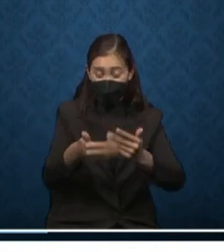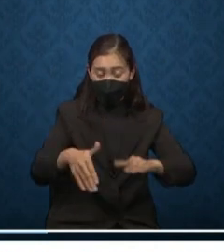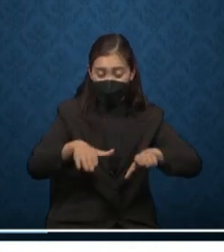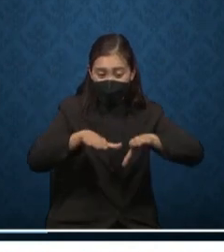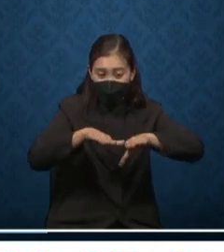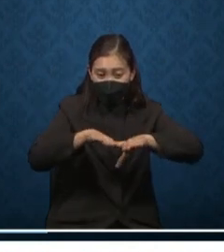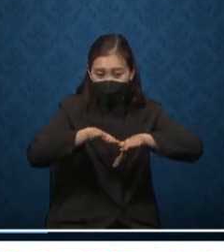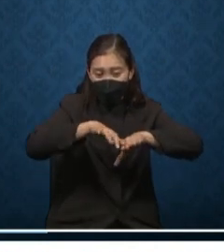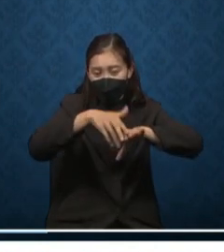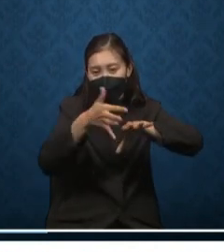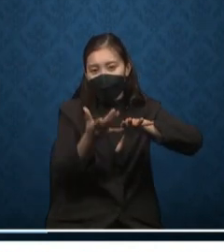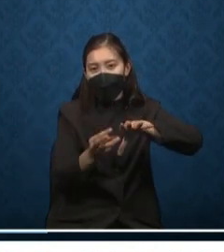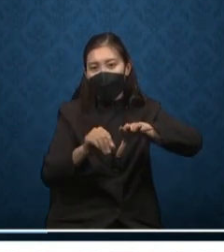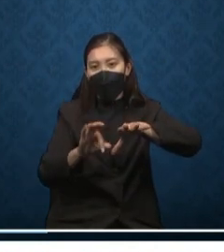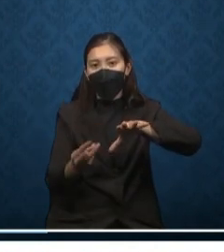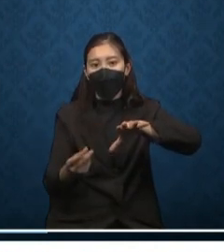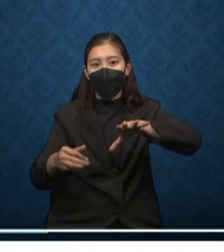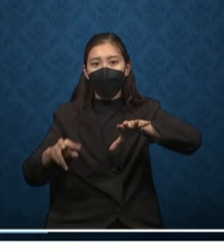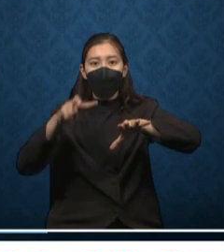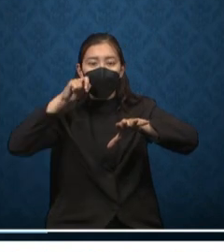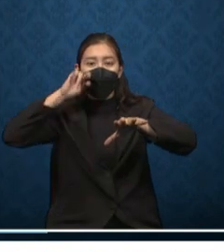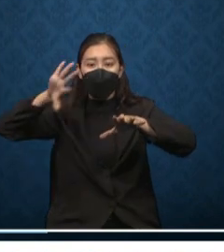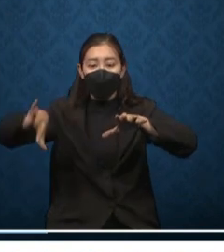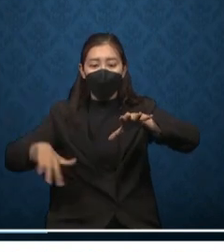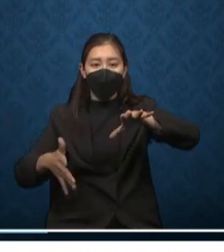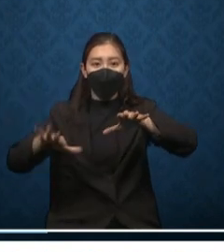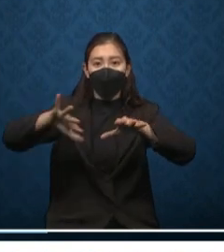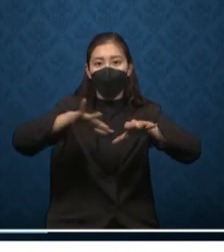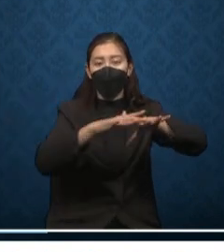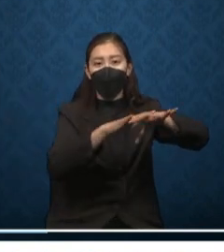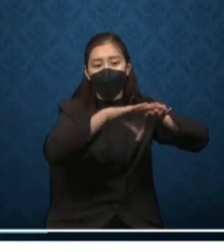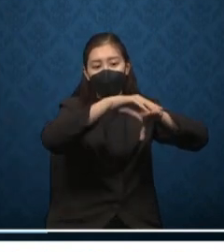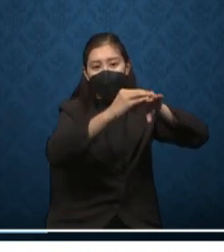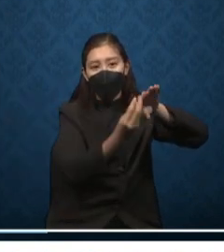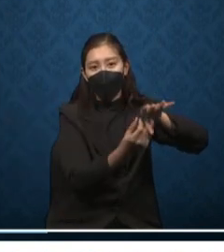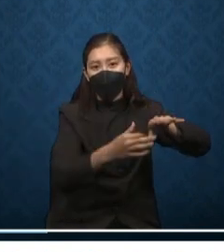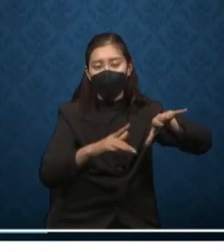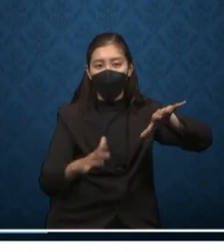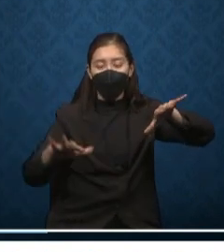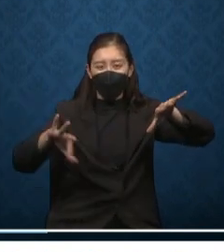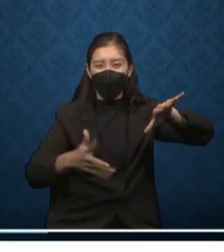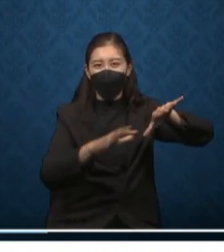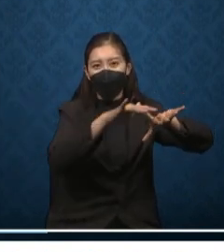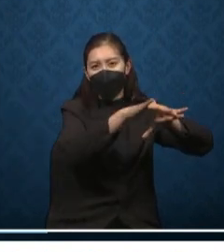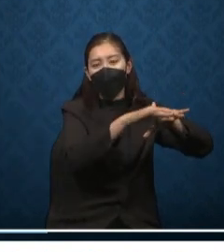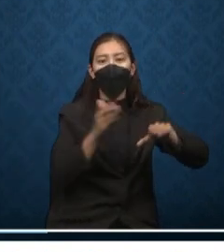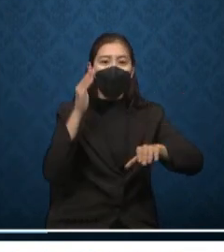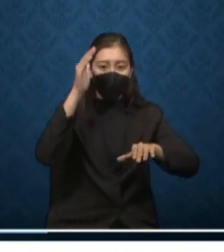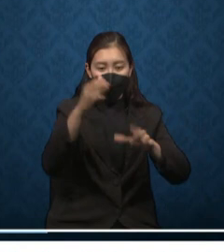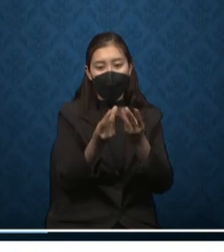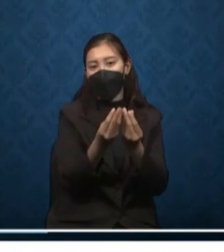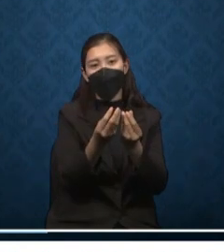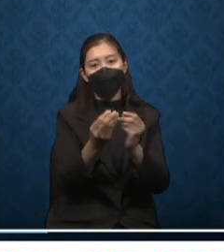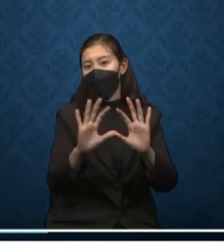ขึ้นต้นโกงกลางมากๆมันไม่ได้กลายเป็นป่าชายเลนโดยสภาพมันเองนะครับมองเหมือนแต่มันไม่ใช่ดังนั้นเนี่ยการรักษาป่าชายเลนธรรมช